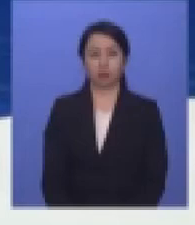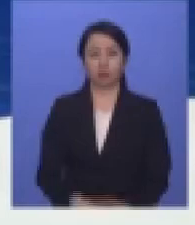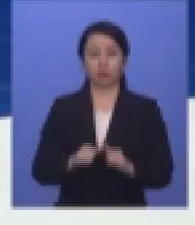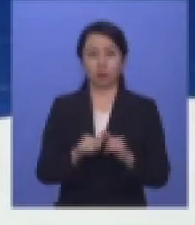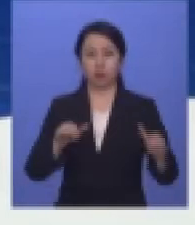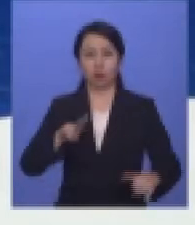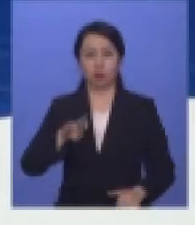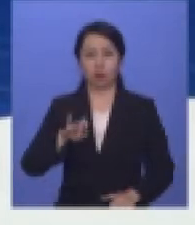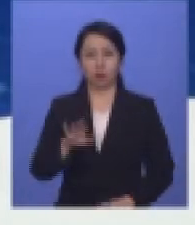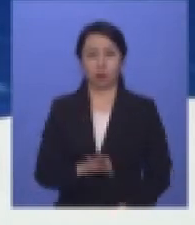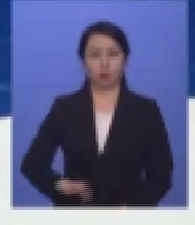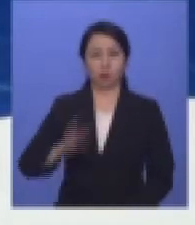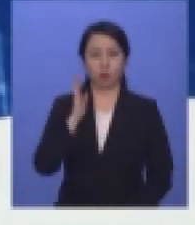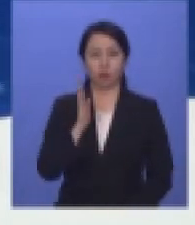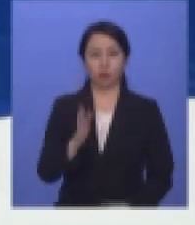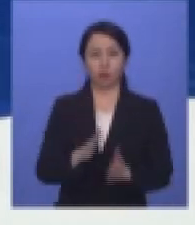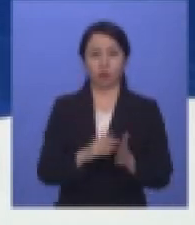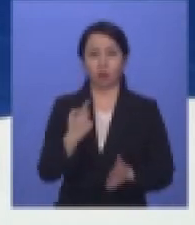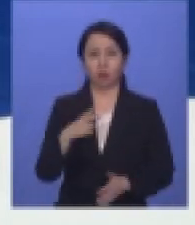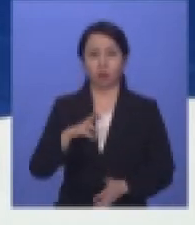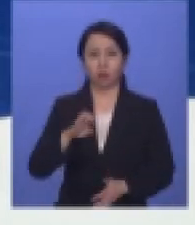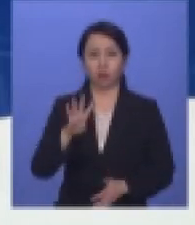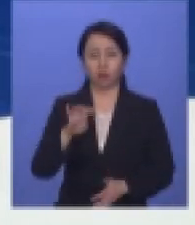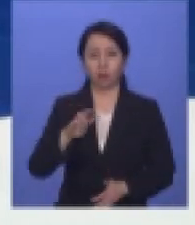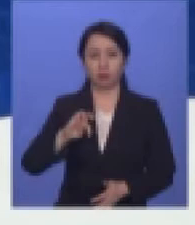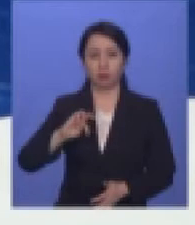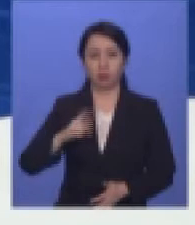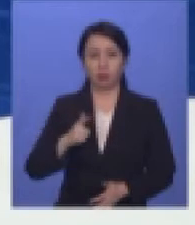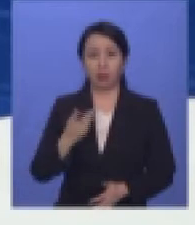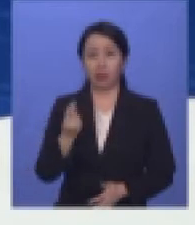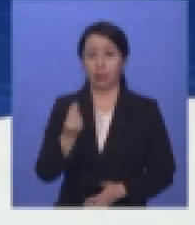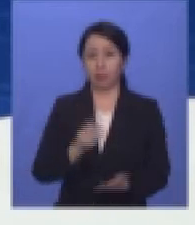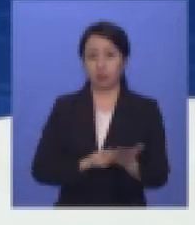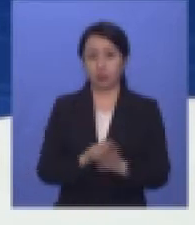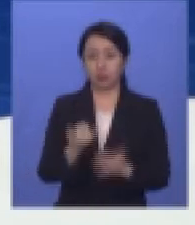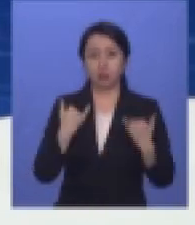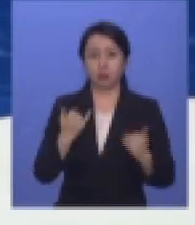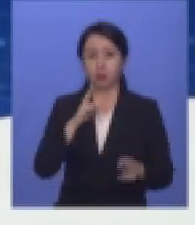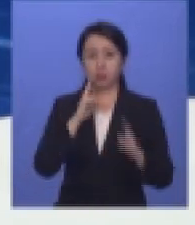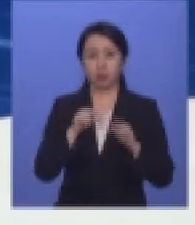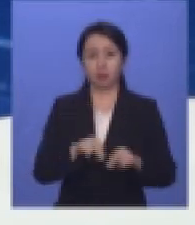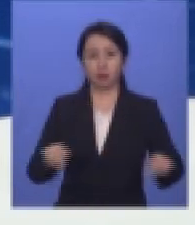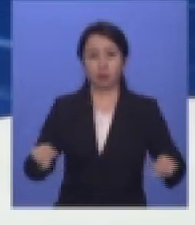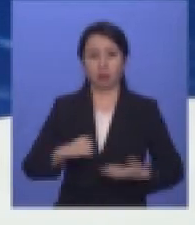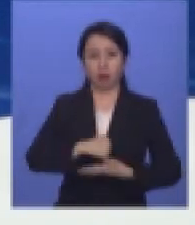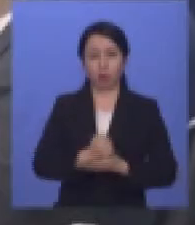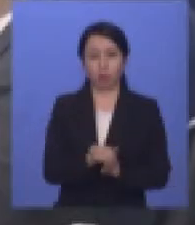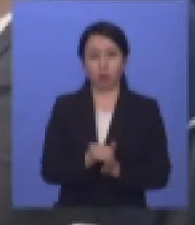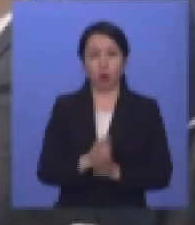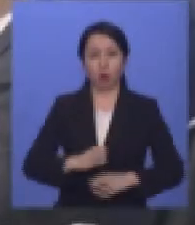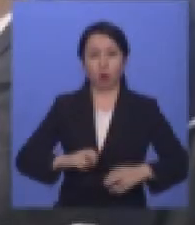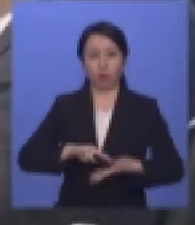по развитие улы-тауской области будет привлечено 1 триллион 400 миллиардов тенге инвестиций сегодня на заседании правительства